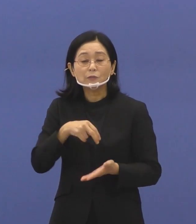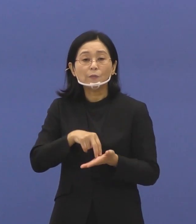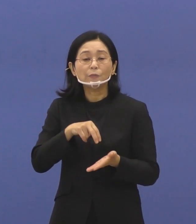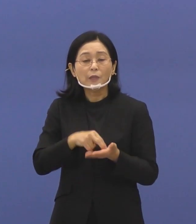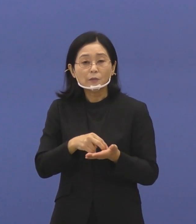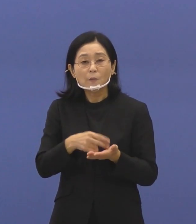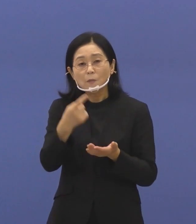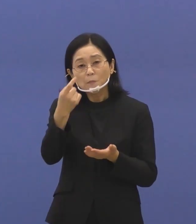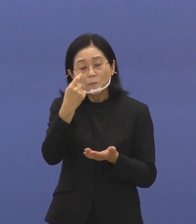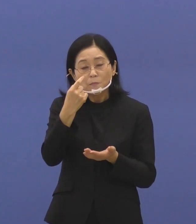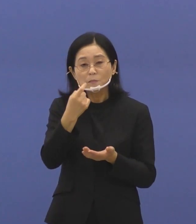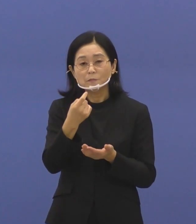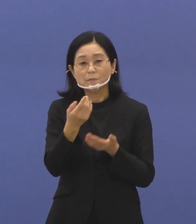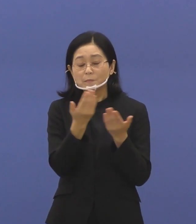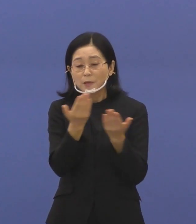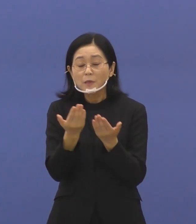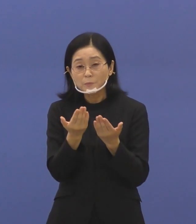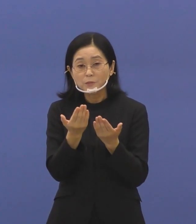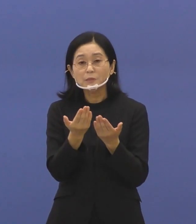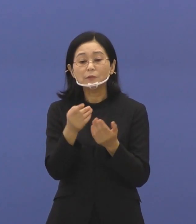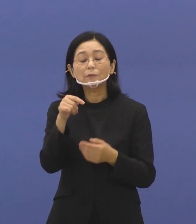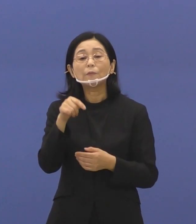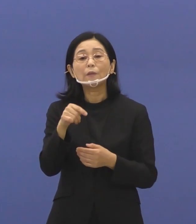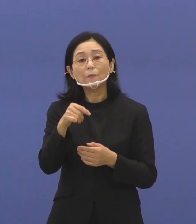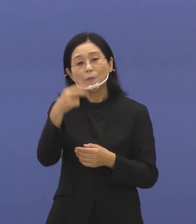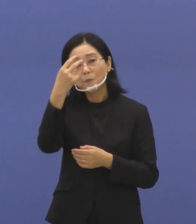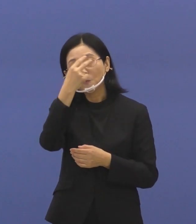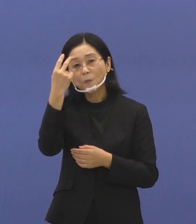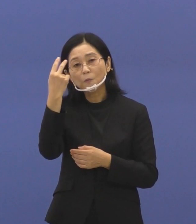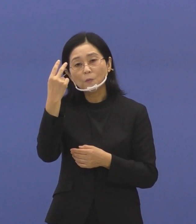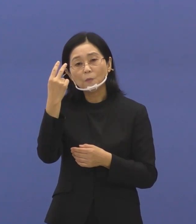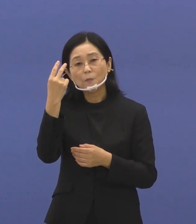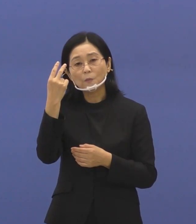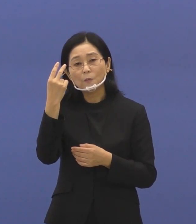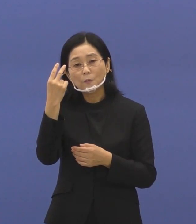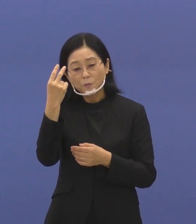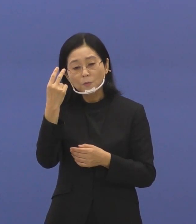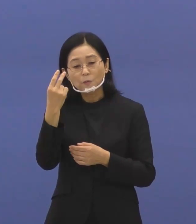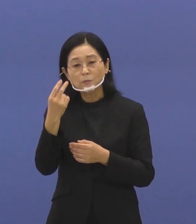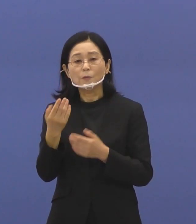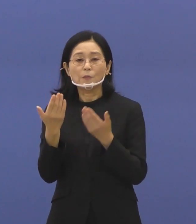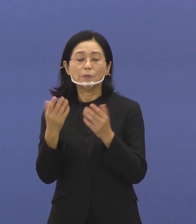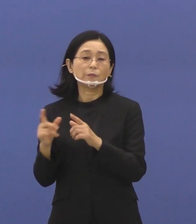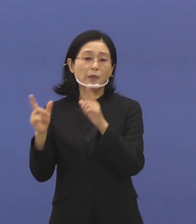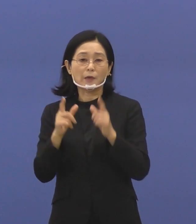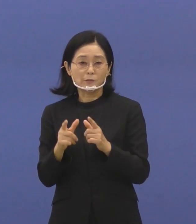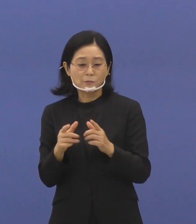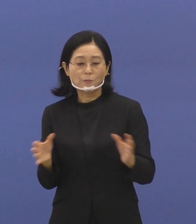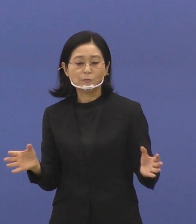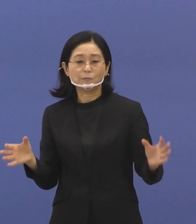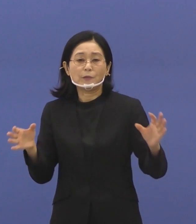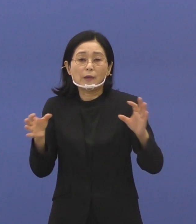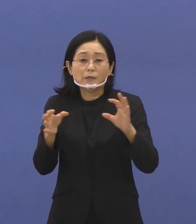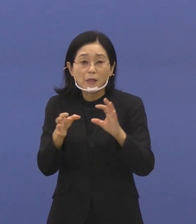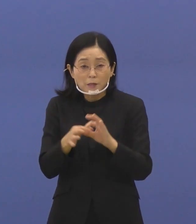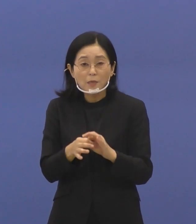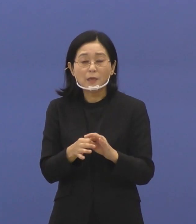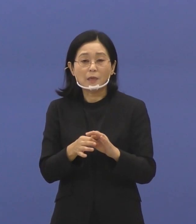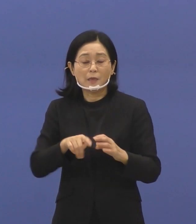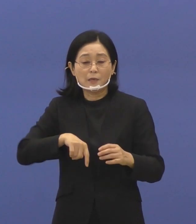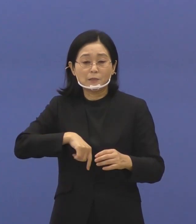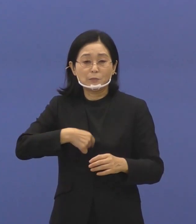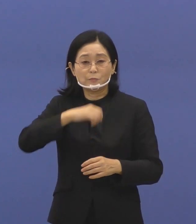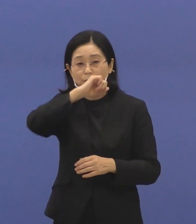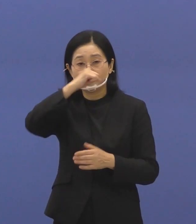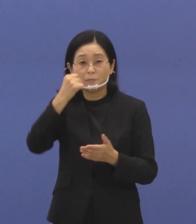こう高校時代あのうまく組み合わせて自己実現を図